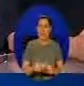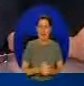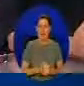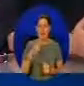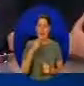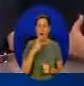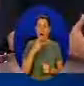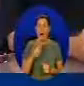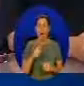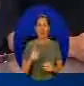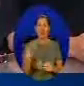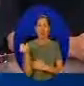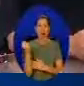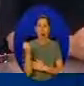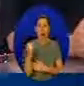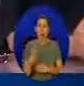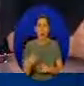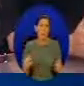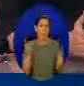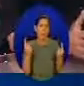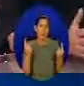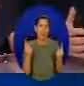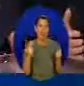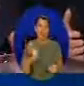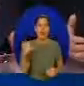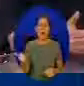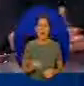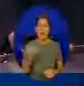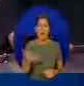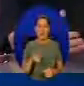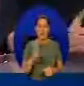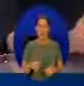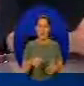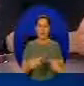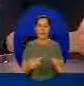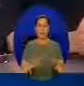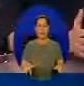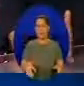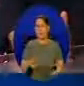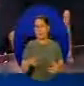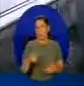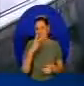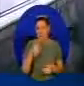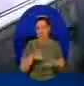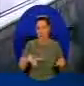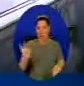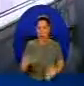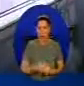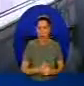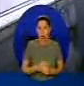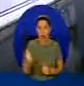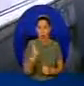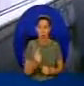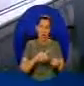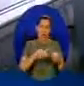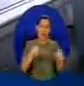ממש מקרי. אנחנו כל הזמן מעמידים צאצאים שונים, תסתכל על הילדים שלך, תראה כל אחד מהם שונה מהשני, וזה